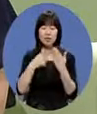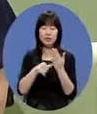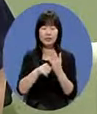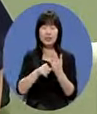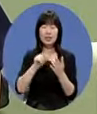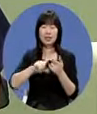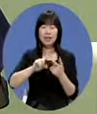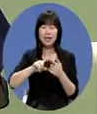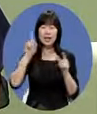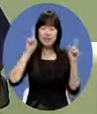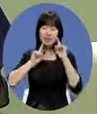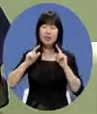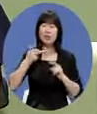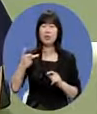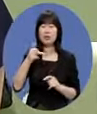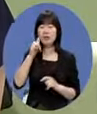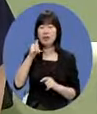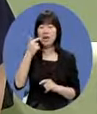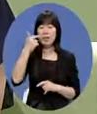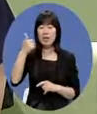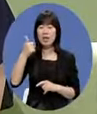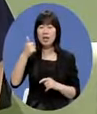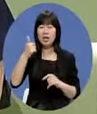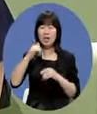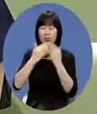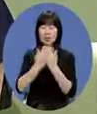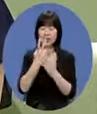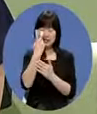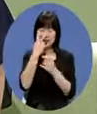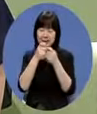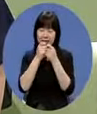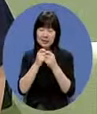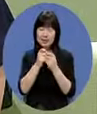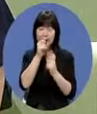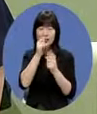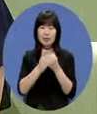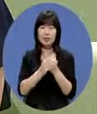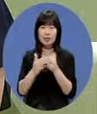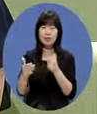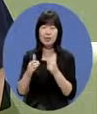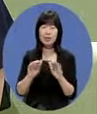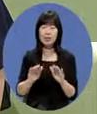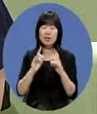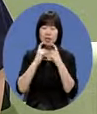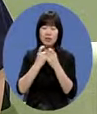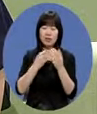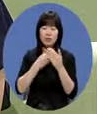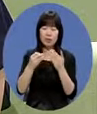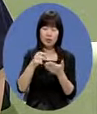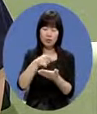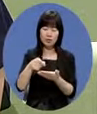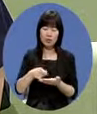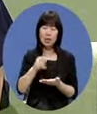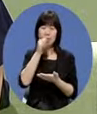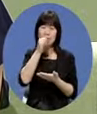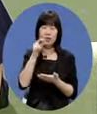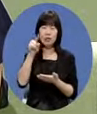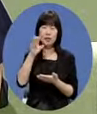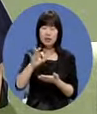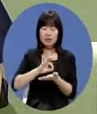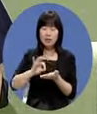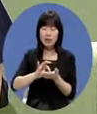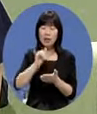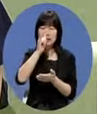대한 상처가 굉장히 많았어요. 근데 아빠가 그거를 다 일일이 체크하면서 그 용돈 기입장도 써야 되고 그 다음에 어디에